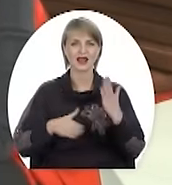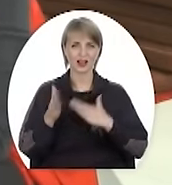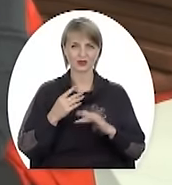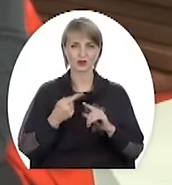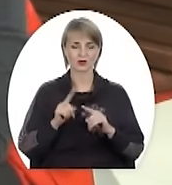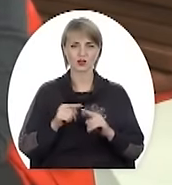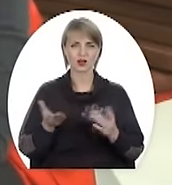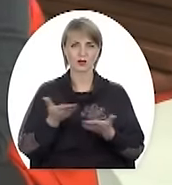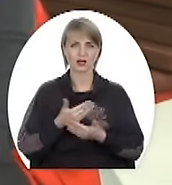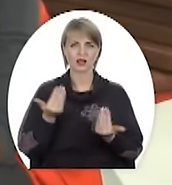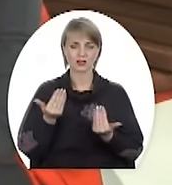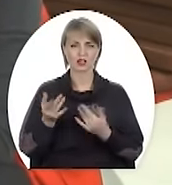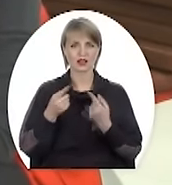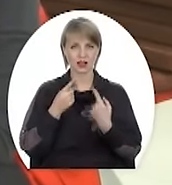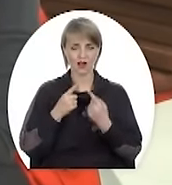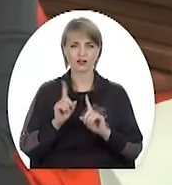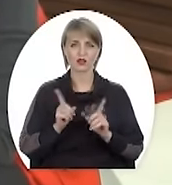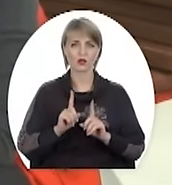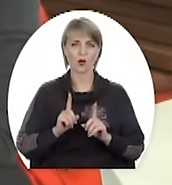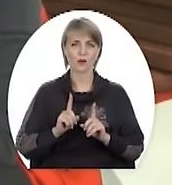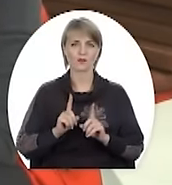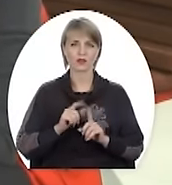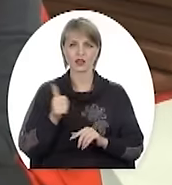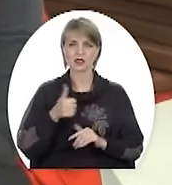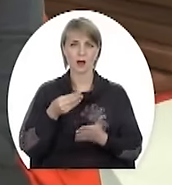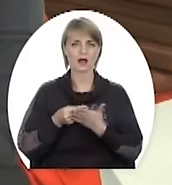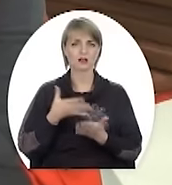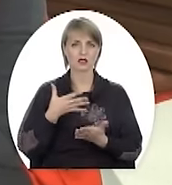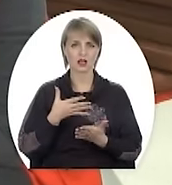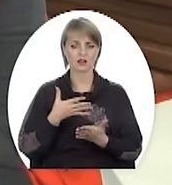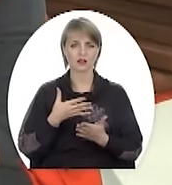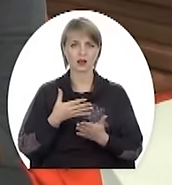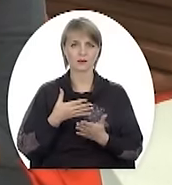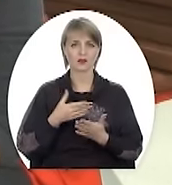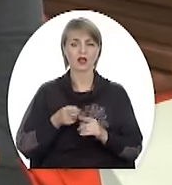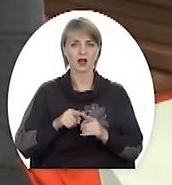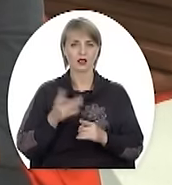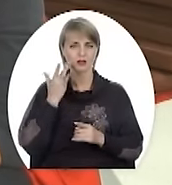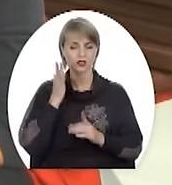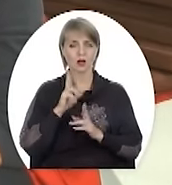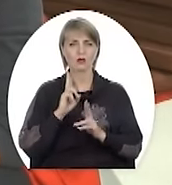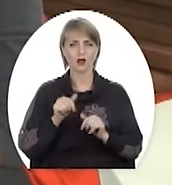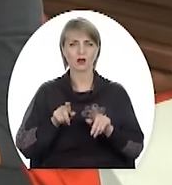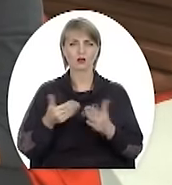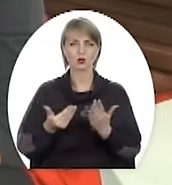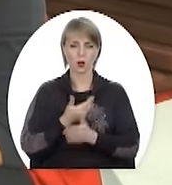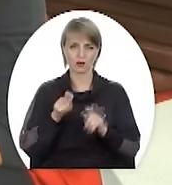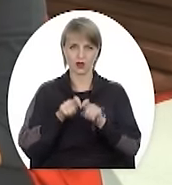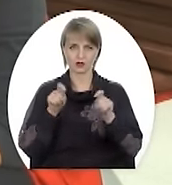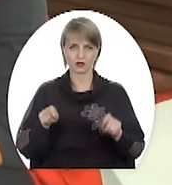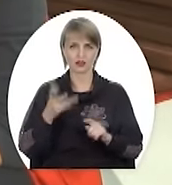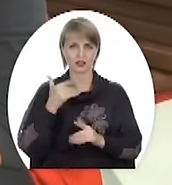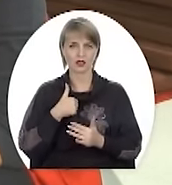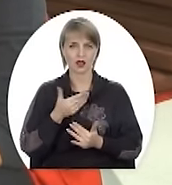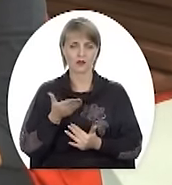Это радует, потому что вот мы сейчас вот только что с тобой разговаривали, да, что это самое ценное, это новое. Для меня это всегда будет как новое открытие, когда